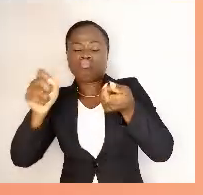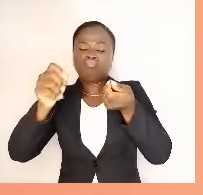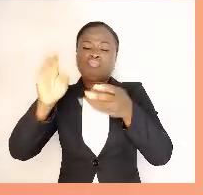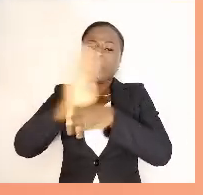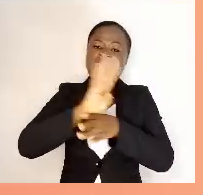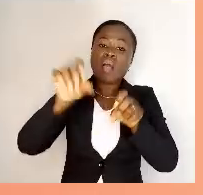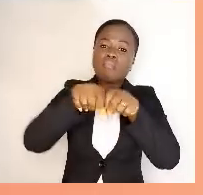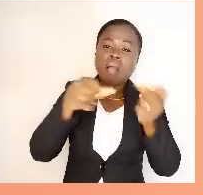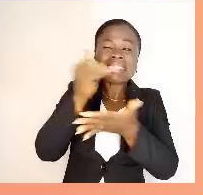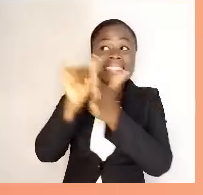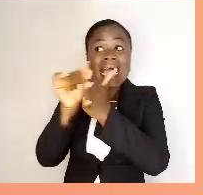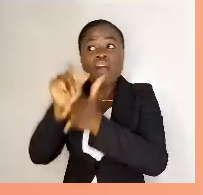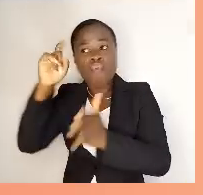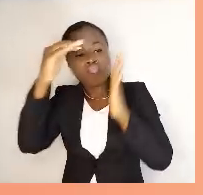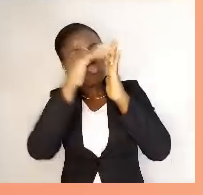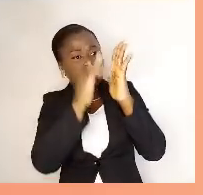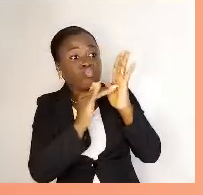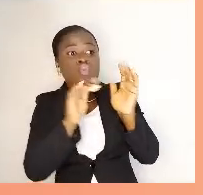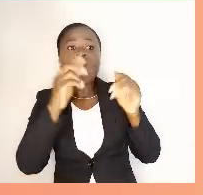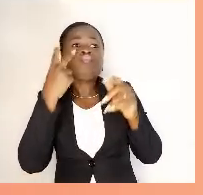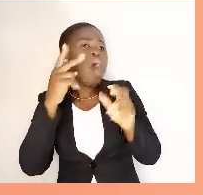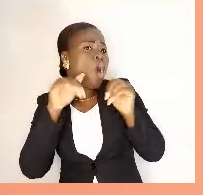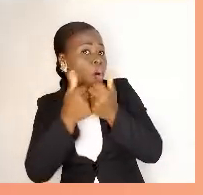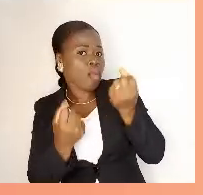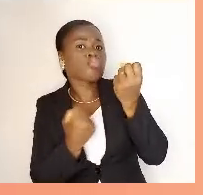entités ayant subi des préjudices.